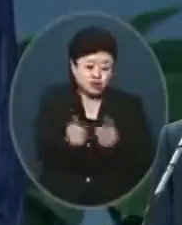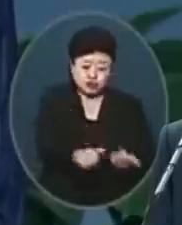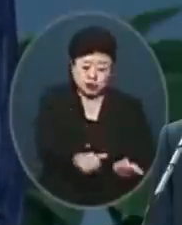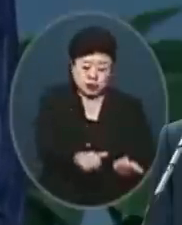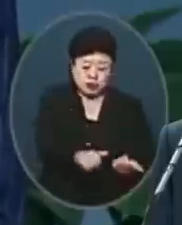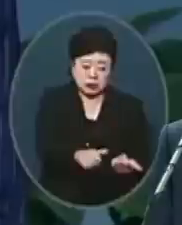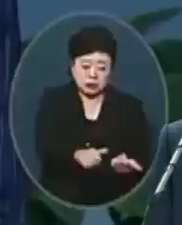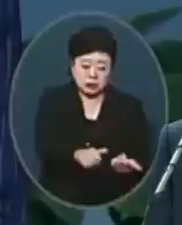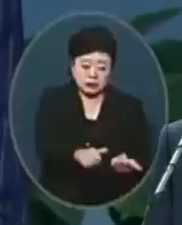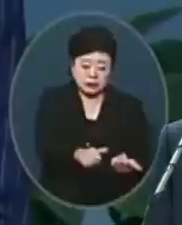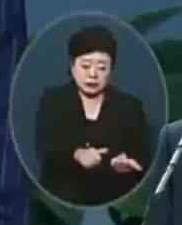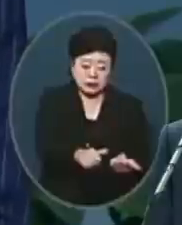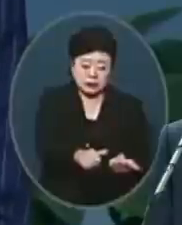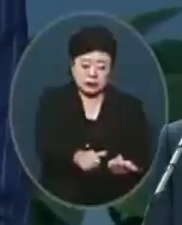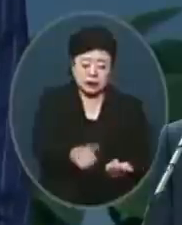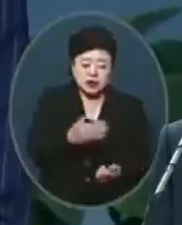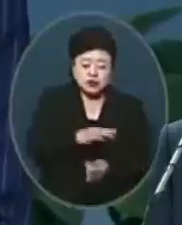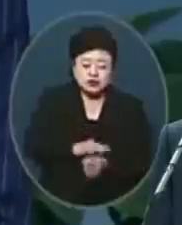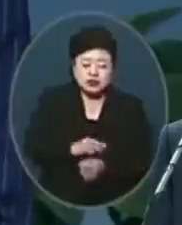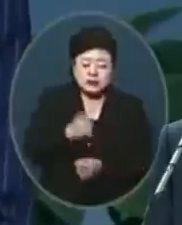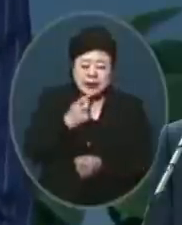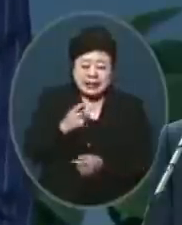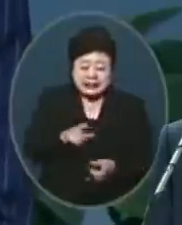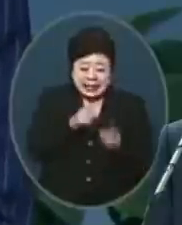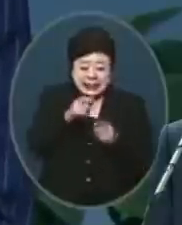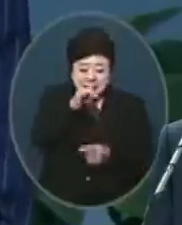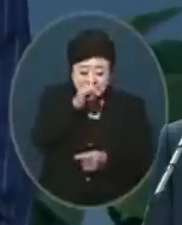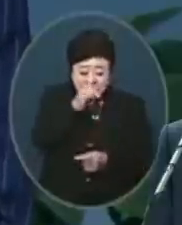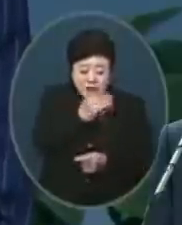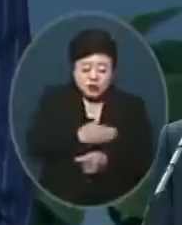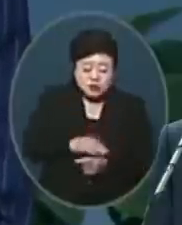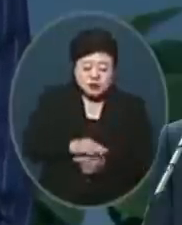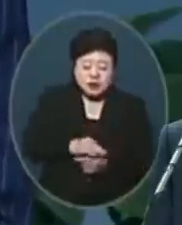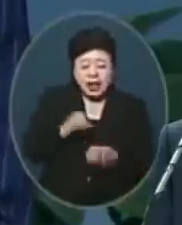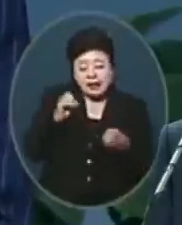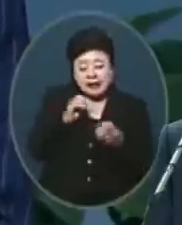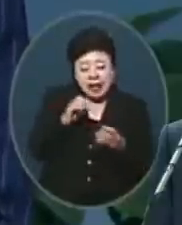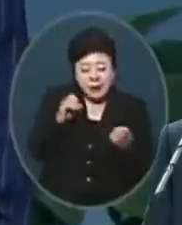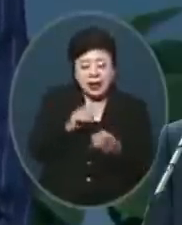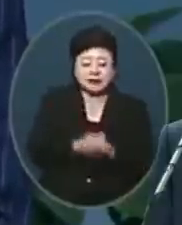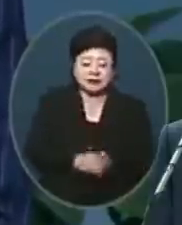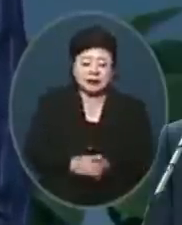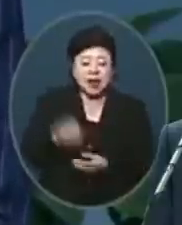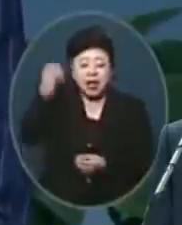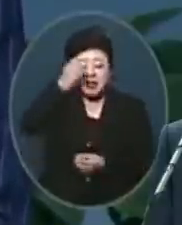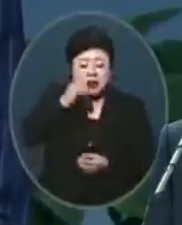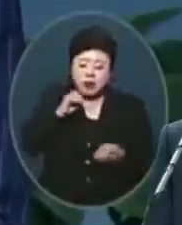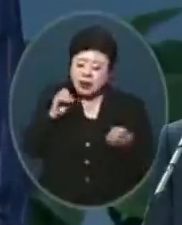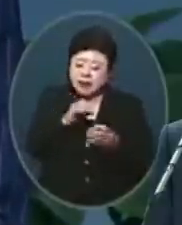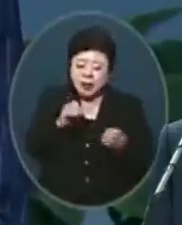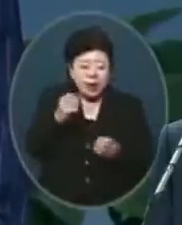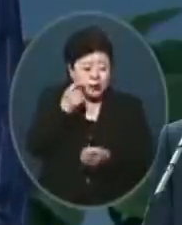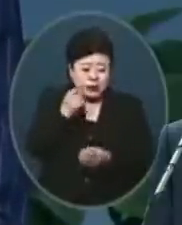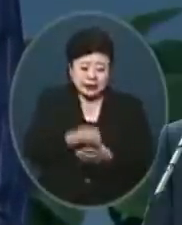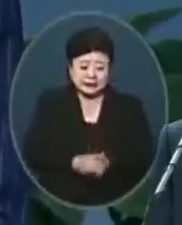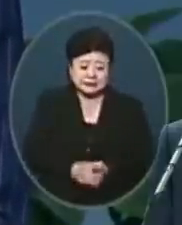죽어버렸습니다. 육체만 살았으니까 육체와 대화는 되어도 영과 대화는 되지